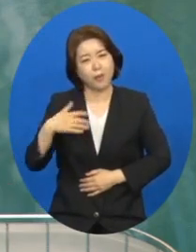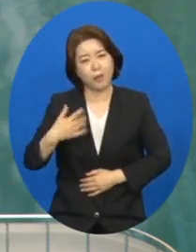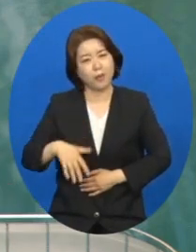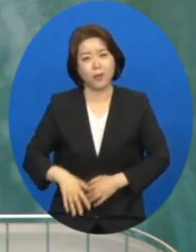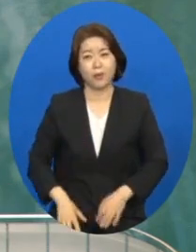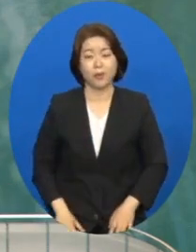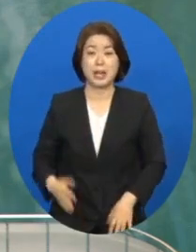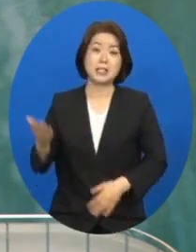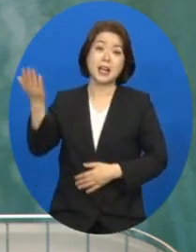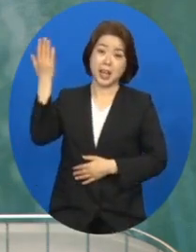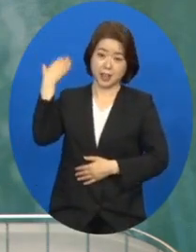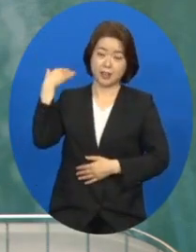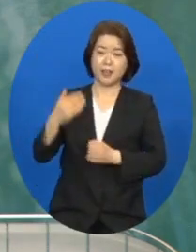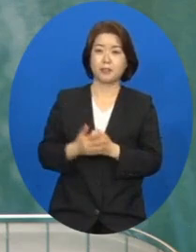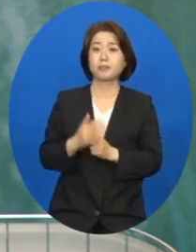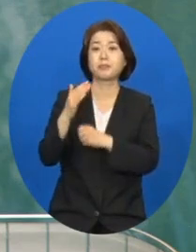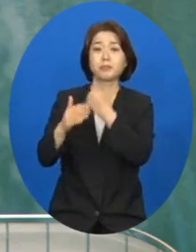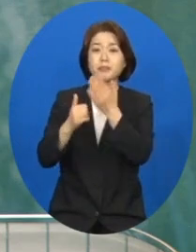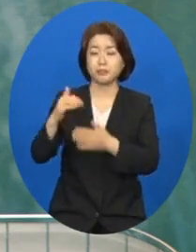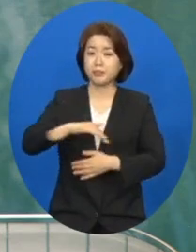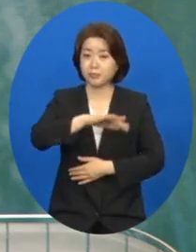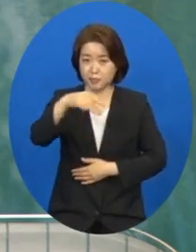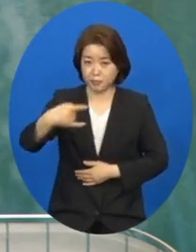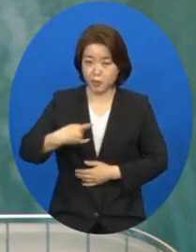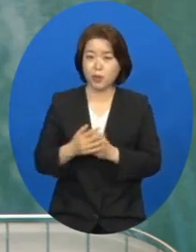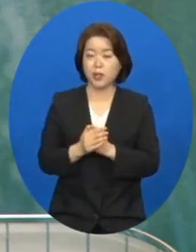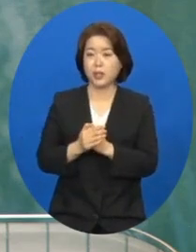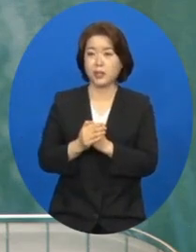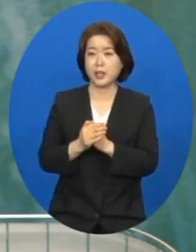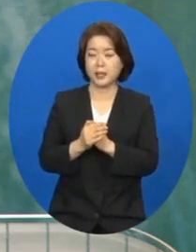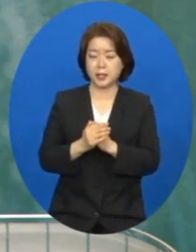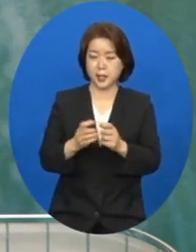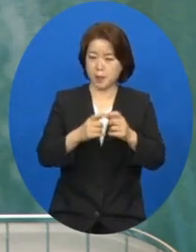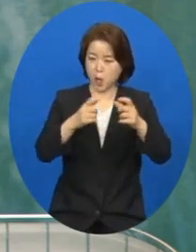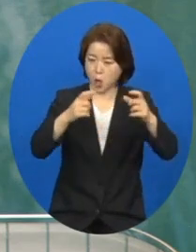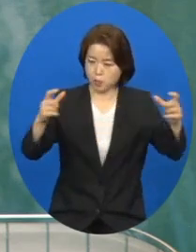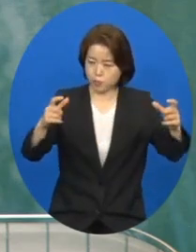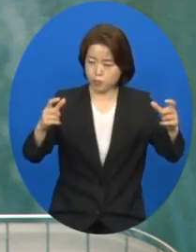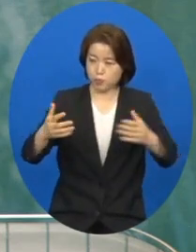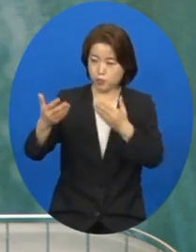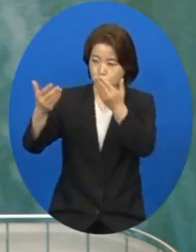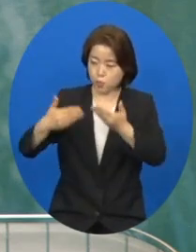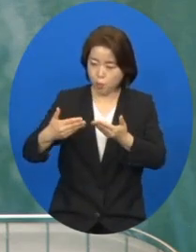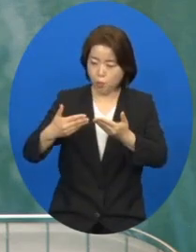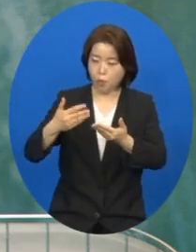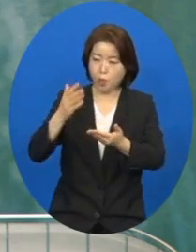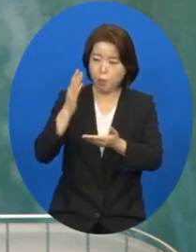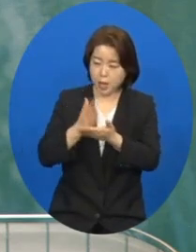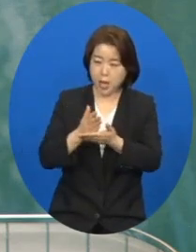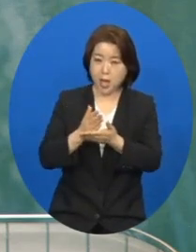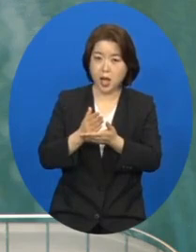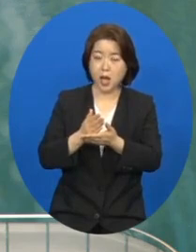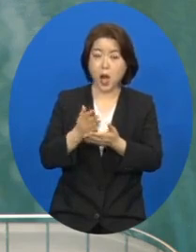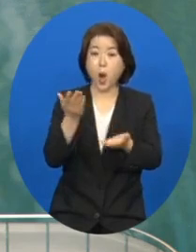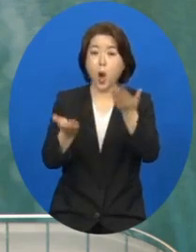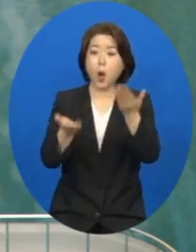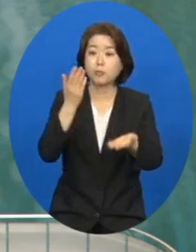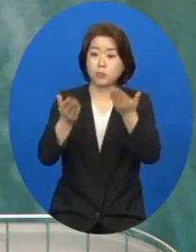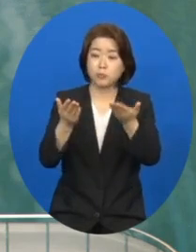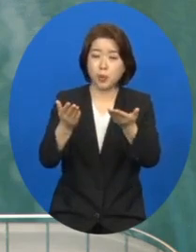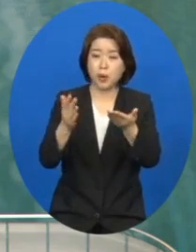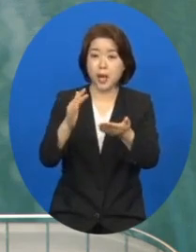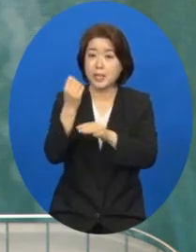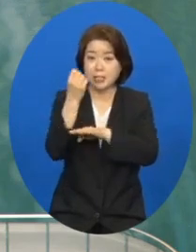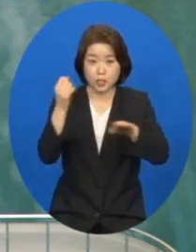저는 그동안에 하나님께서 우리에게 부흥을 주시는지 아닌지에 대해 분별하는 기준으로